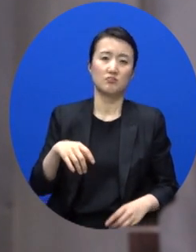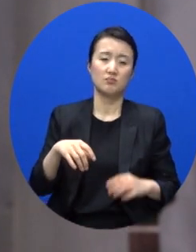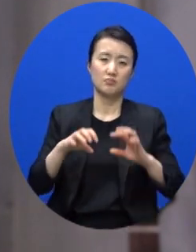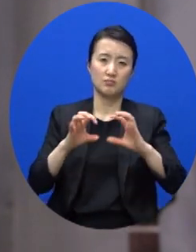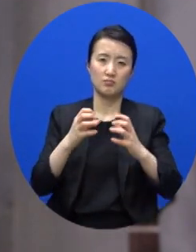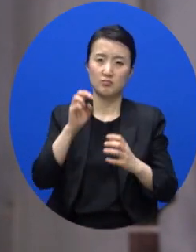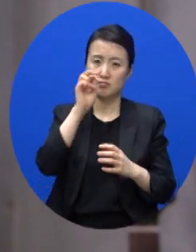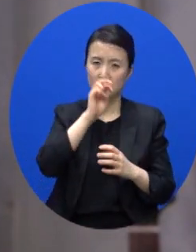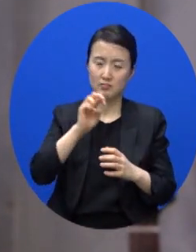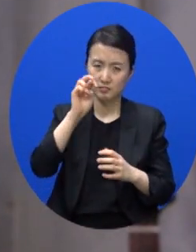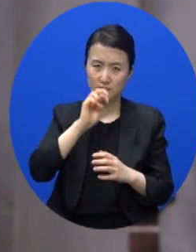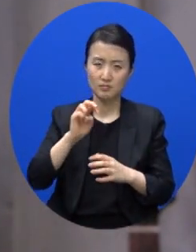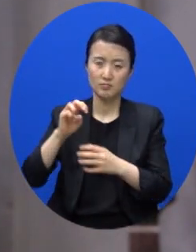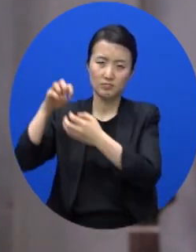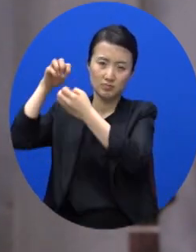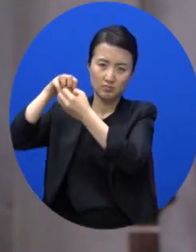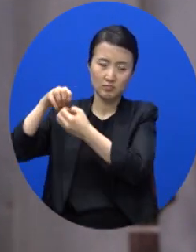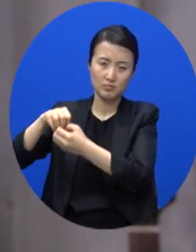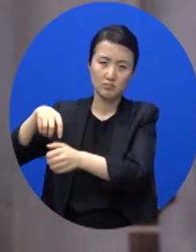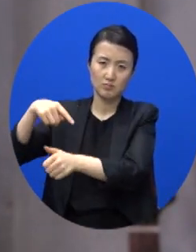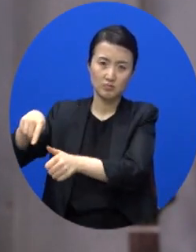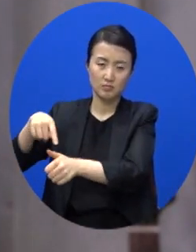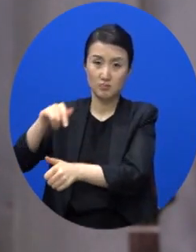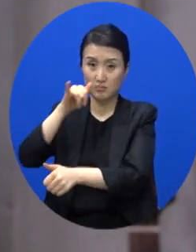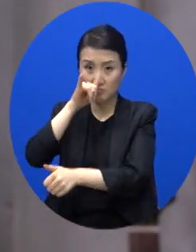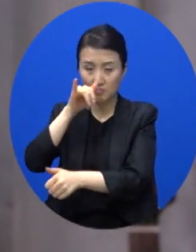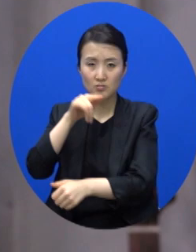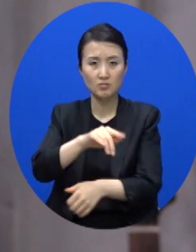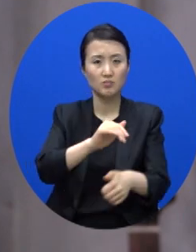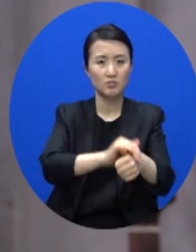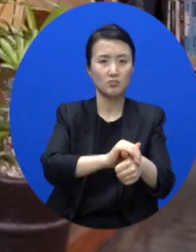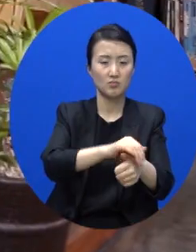시립 국악원이라는 데가 국악 양성소가 있었습니다.